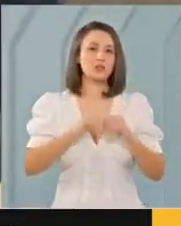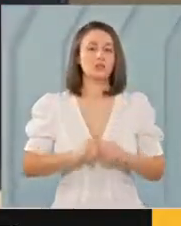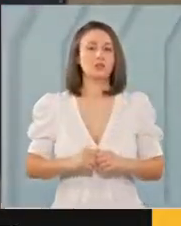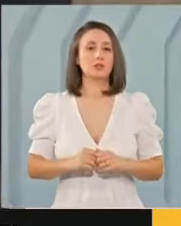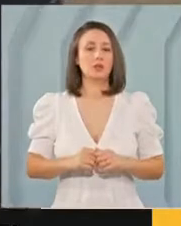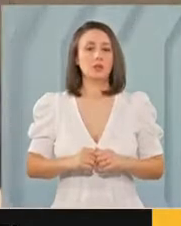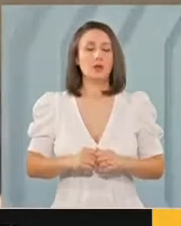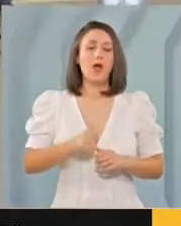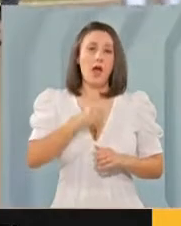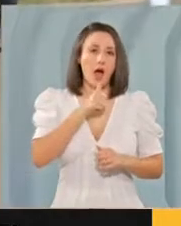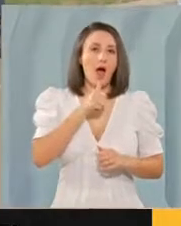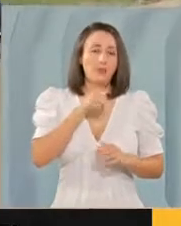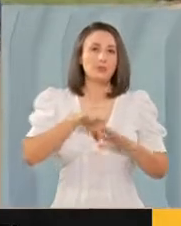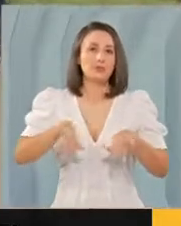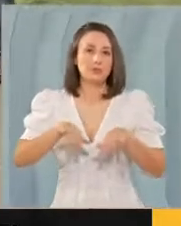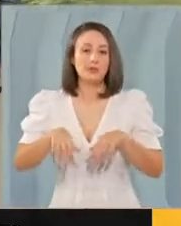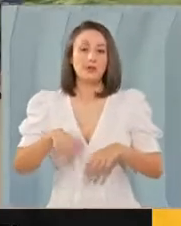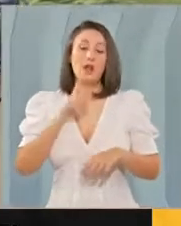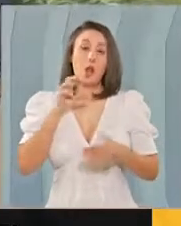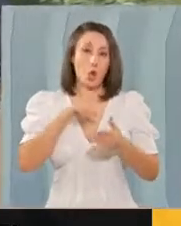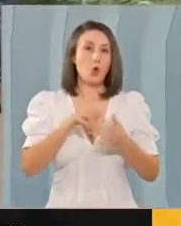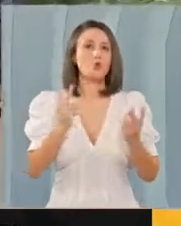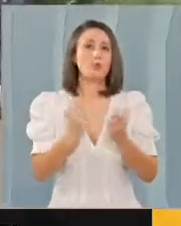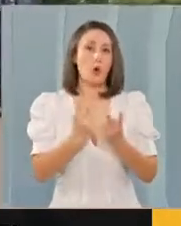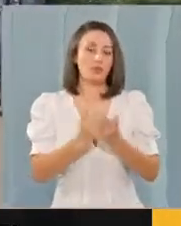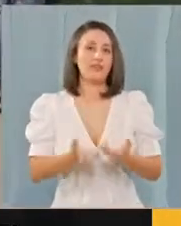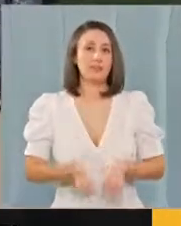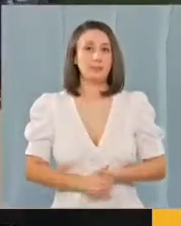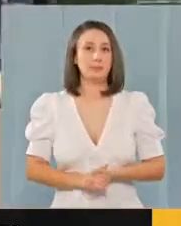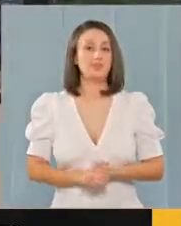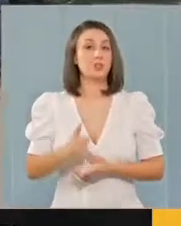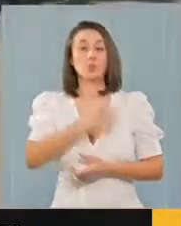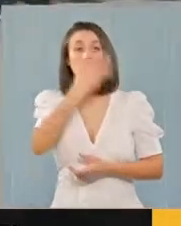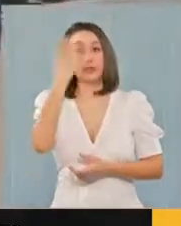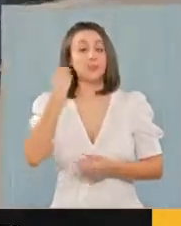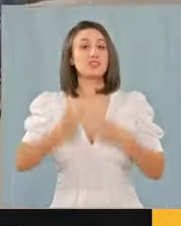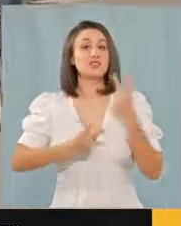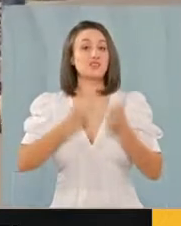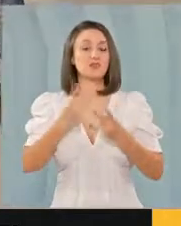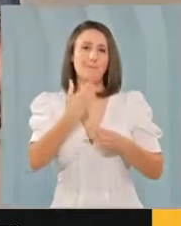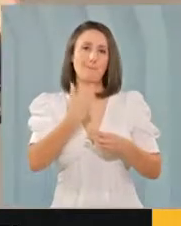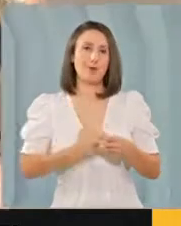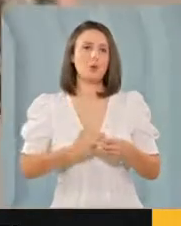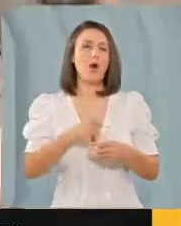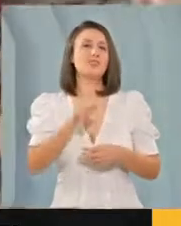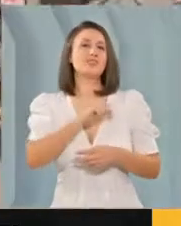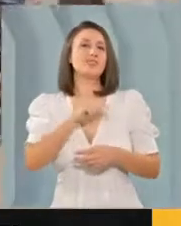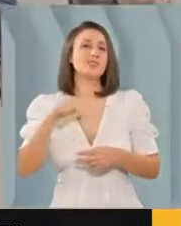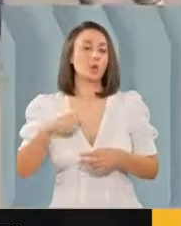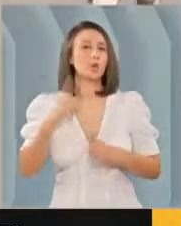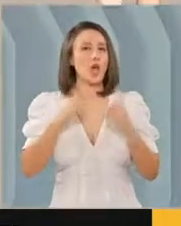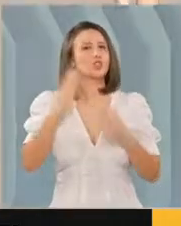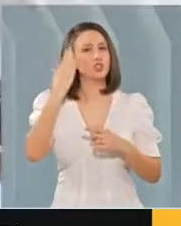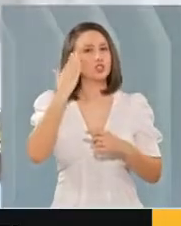unei ape poate fi locul potrivit. Și să nu uităm să vizităm persoanele singure. Dacă știm că un vecin,